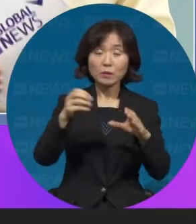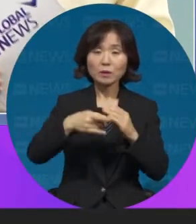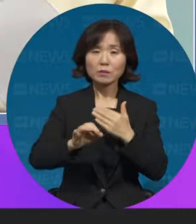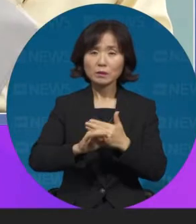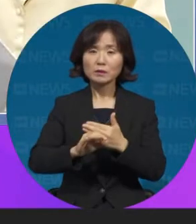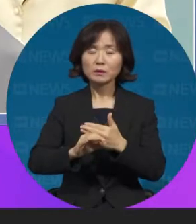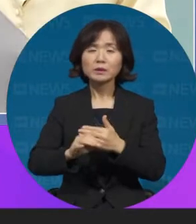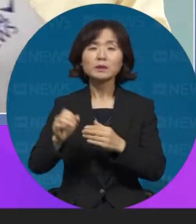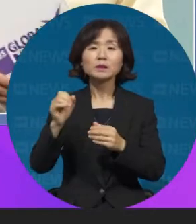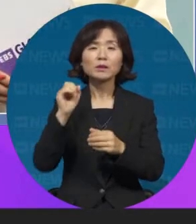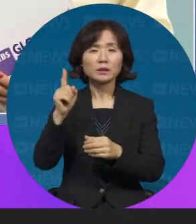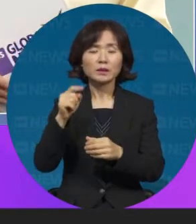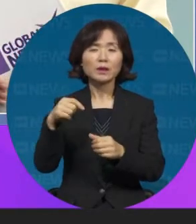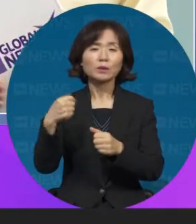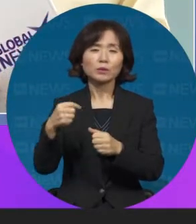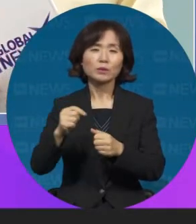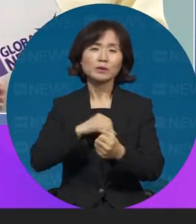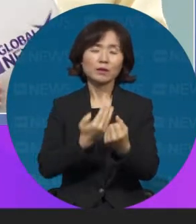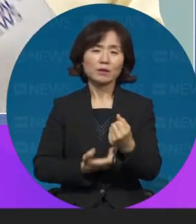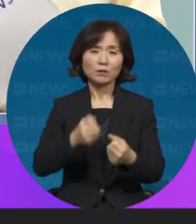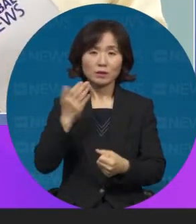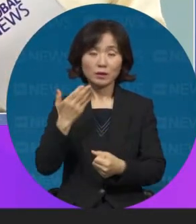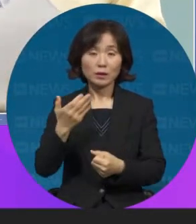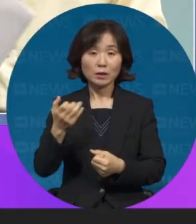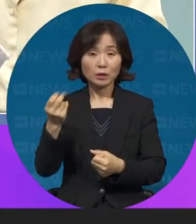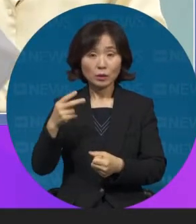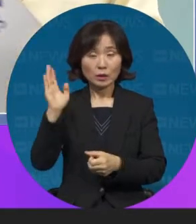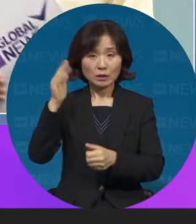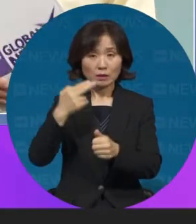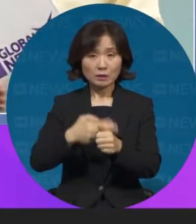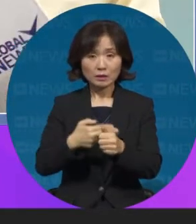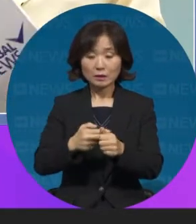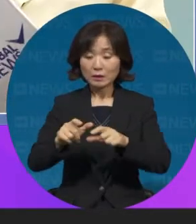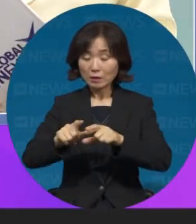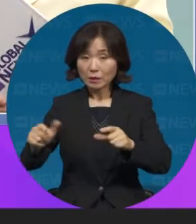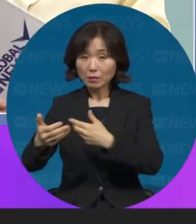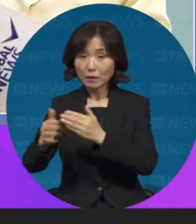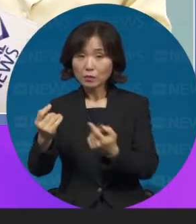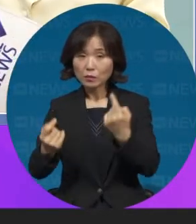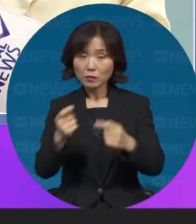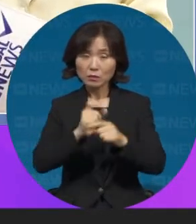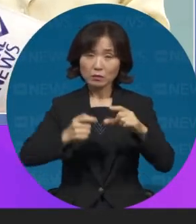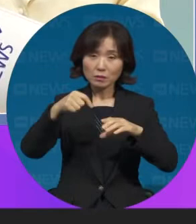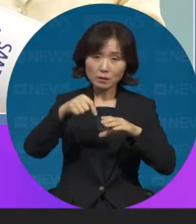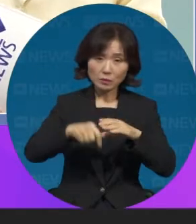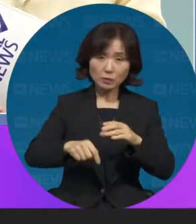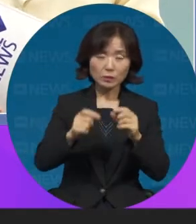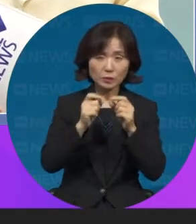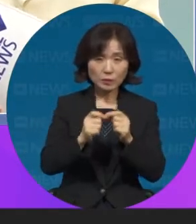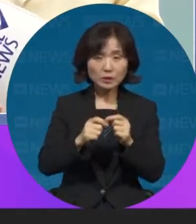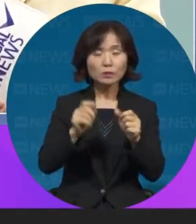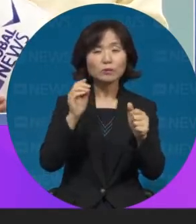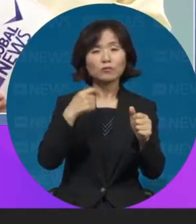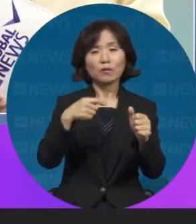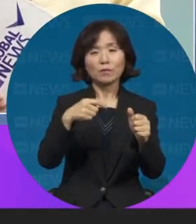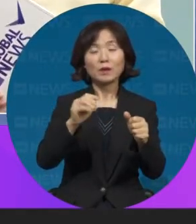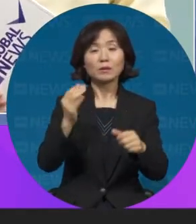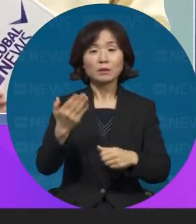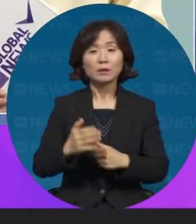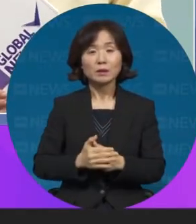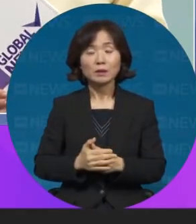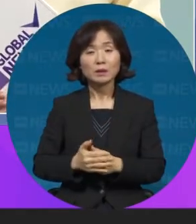또 영재반 강사는 이 정규반에서보다 더 깊고 정교한 수업을 요구받게 되는데요. 그런데 최근 이 미국